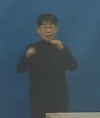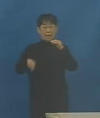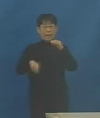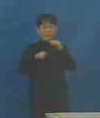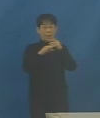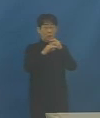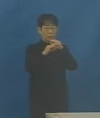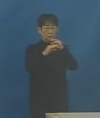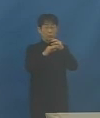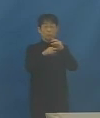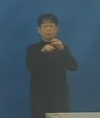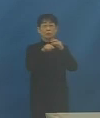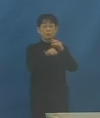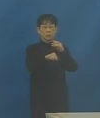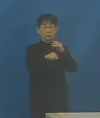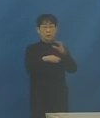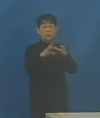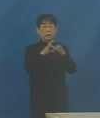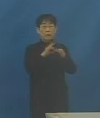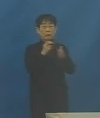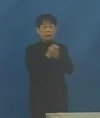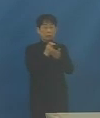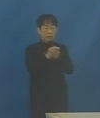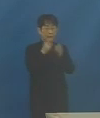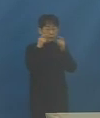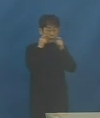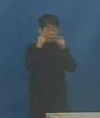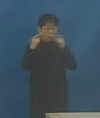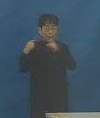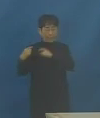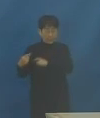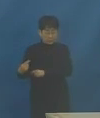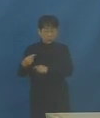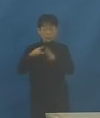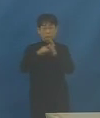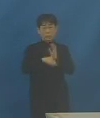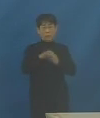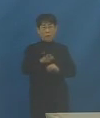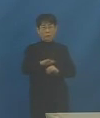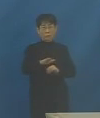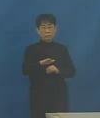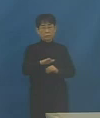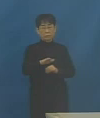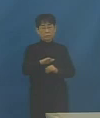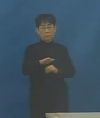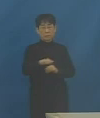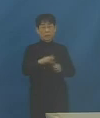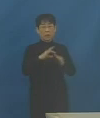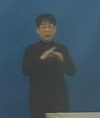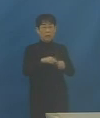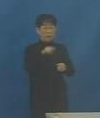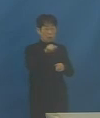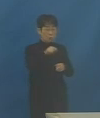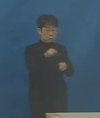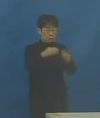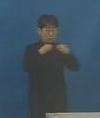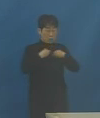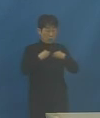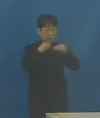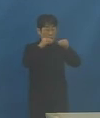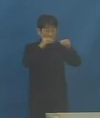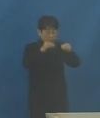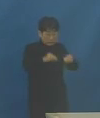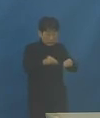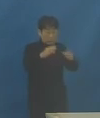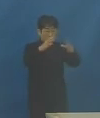いうことが必ずあるものでありますですからこの部分が実はクラスターをコースようなリスクにつながると